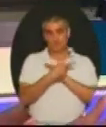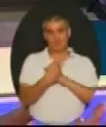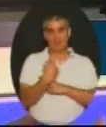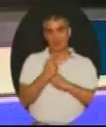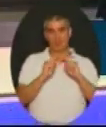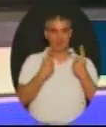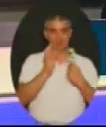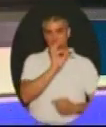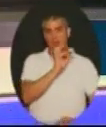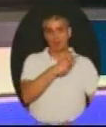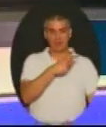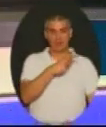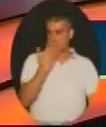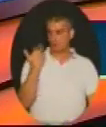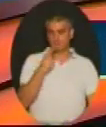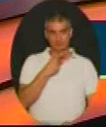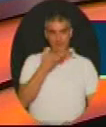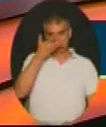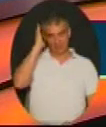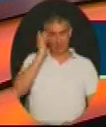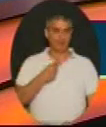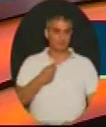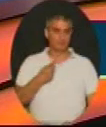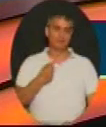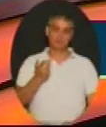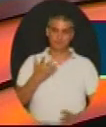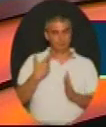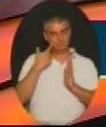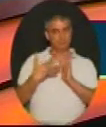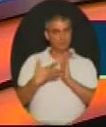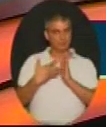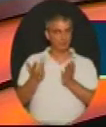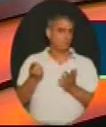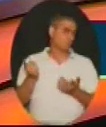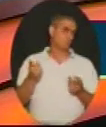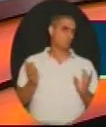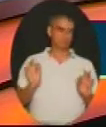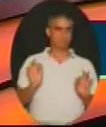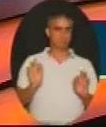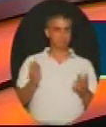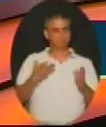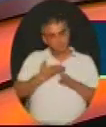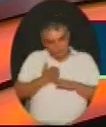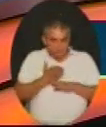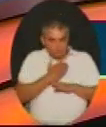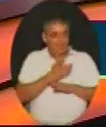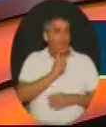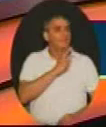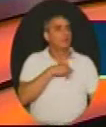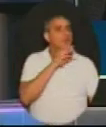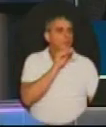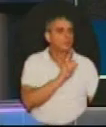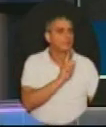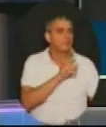קליינט אחר שלך לא מזמן היה יאיר לפיד, שבחנת אותו וניתחת אותו, והוא השתחל לו לתוך הפרצה הזאת. אבל אם אנחנו